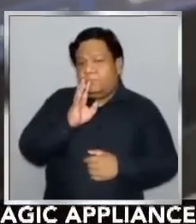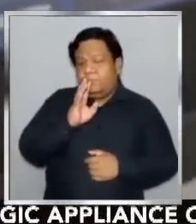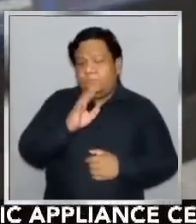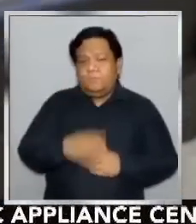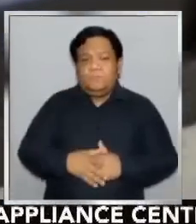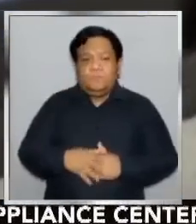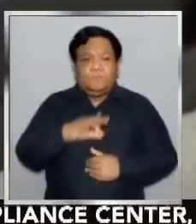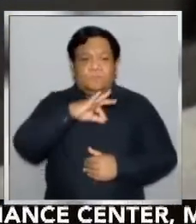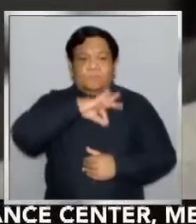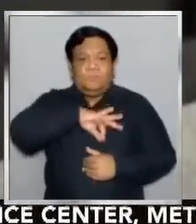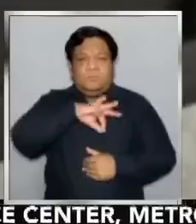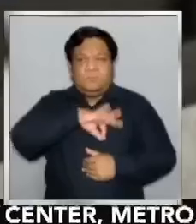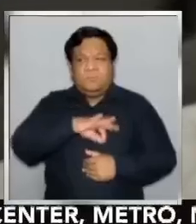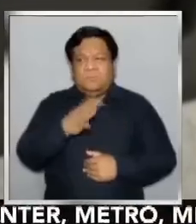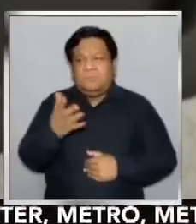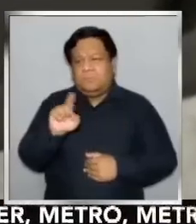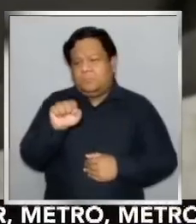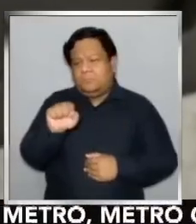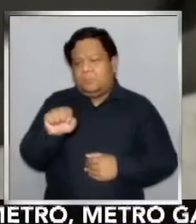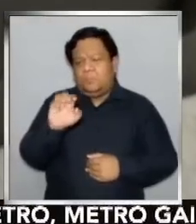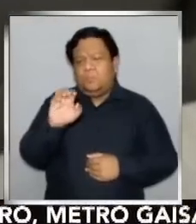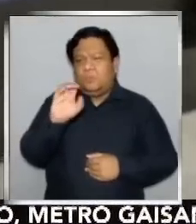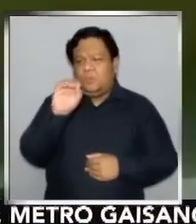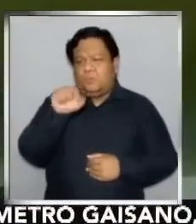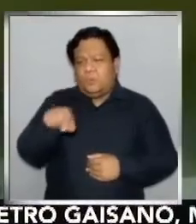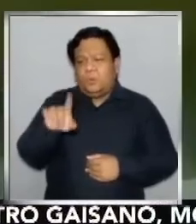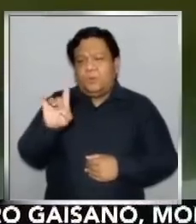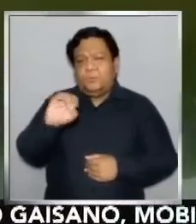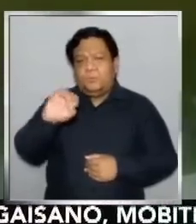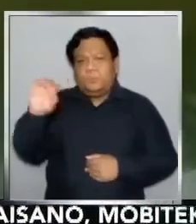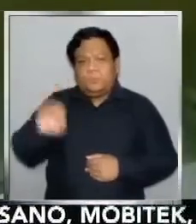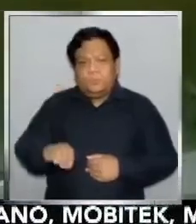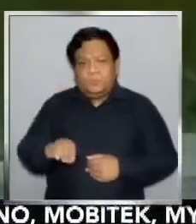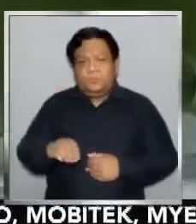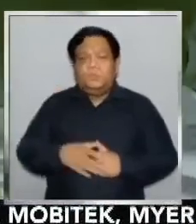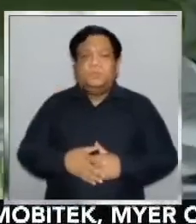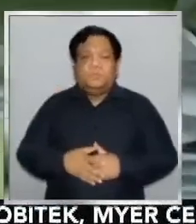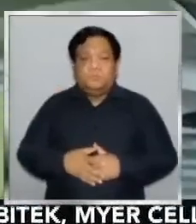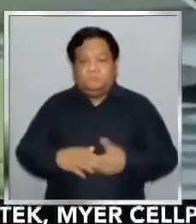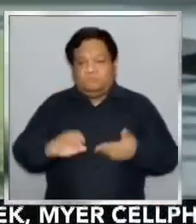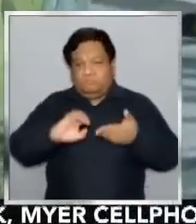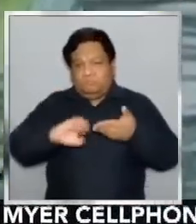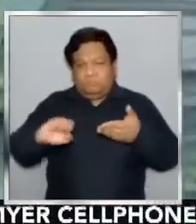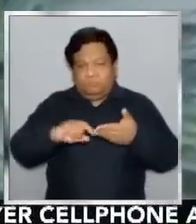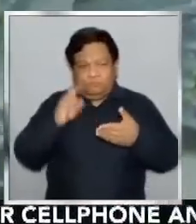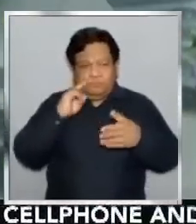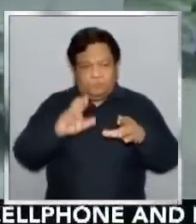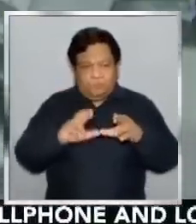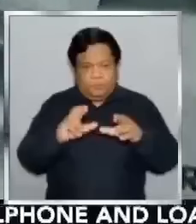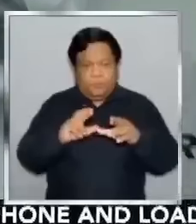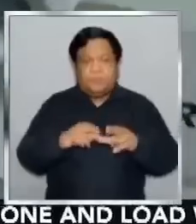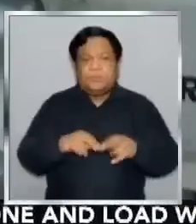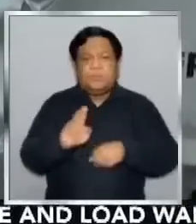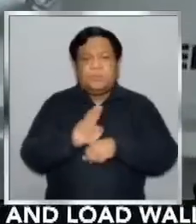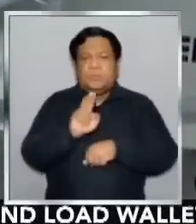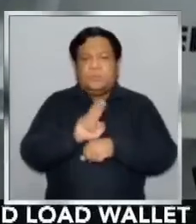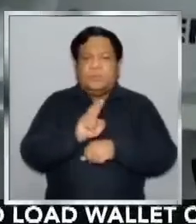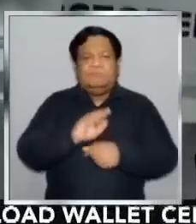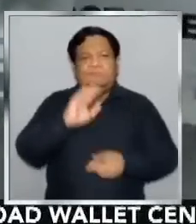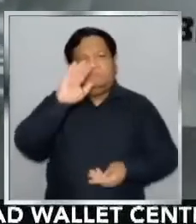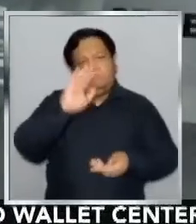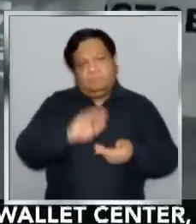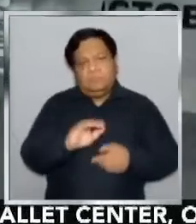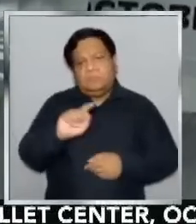0.8% noong amount na pinagawa dun sa resibo. Ginagamit ito upang mabawasan ang pagbayad ng tax ng mga